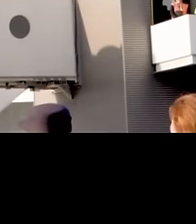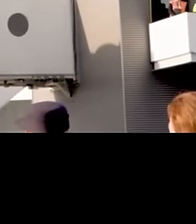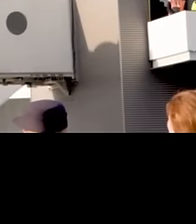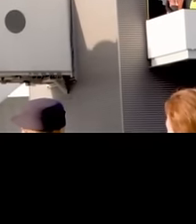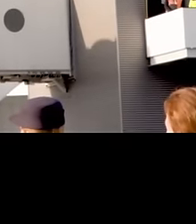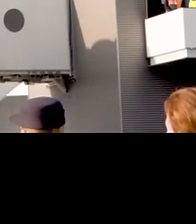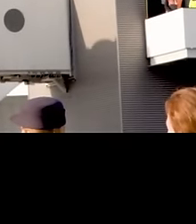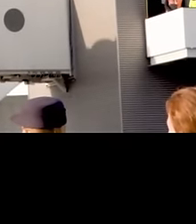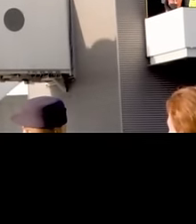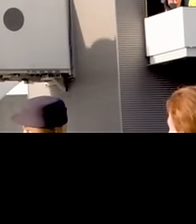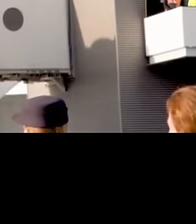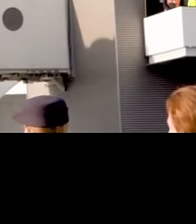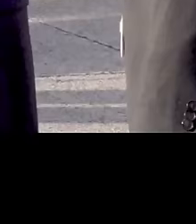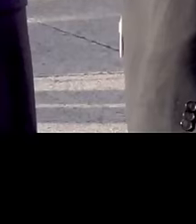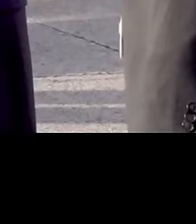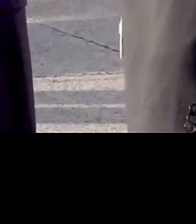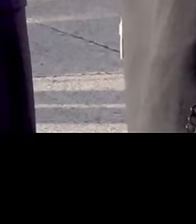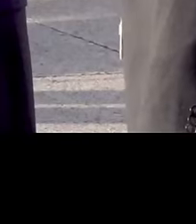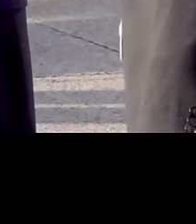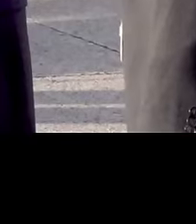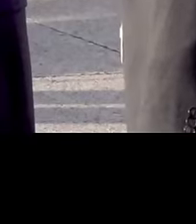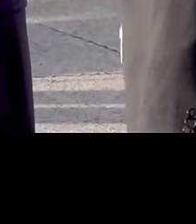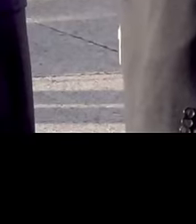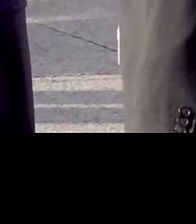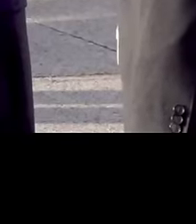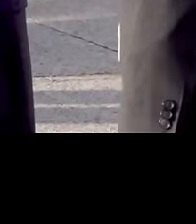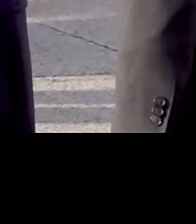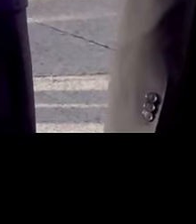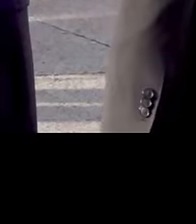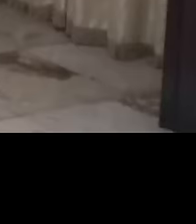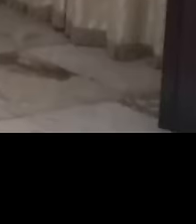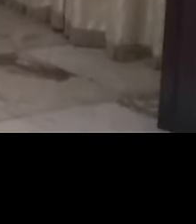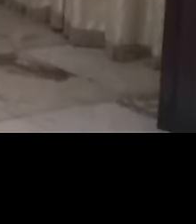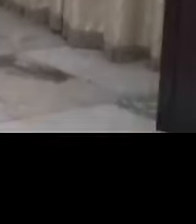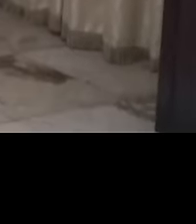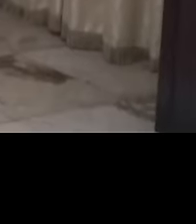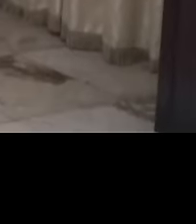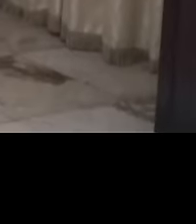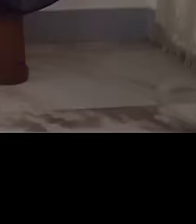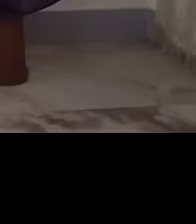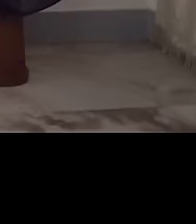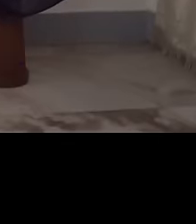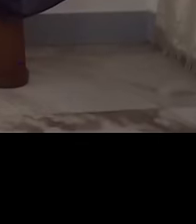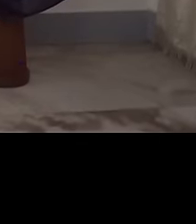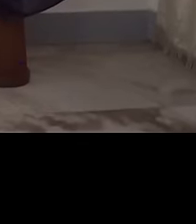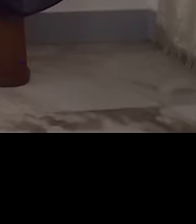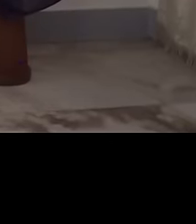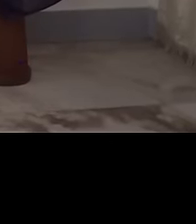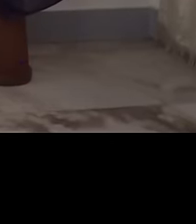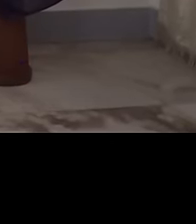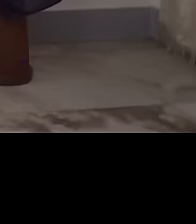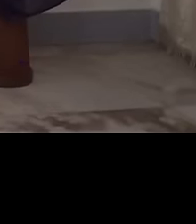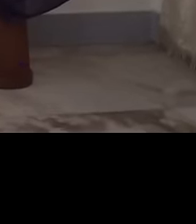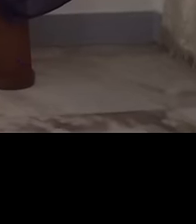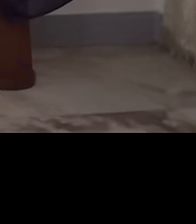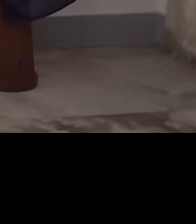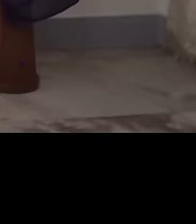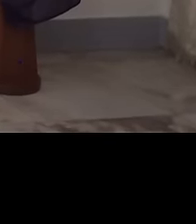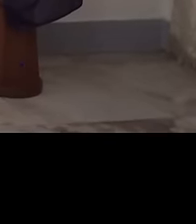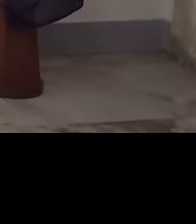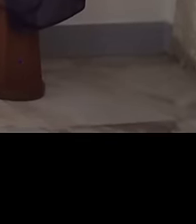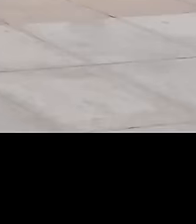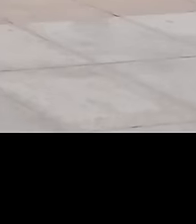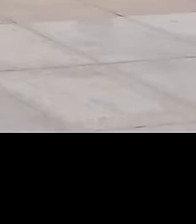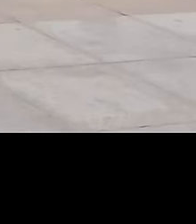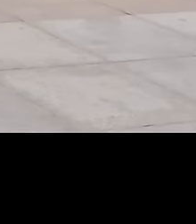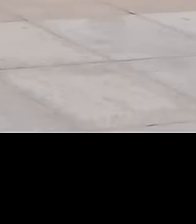Suriname is hersteld. Door strategische partnerschappen en diplomatieke inspanningen zijn nieuwe